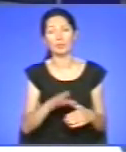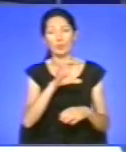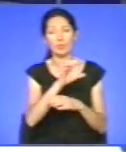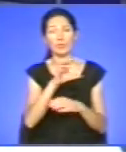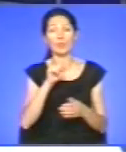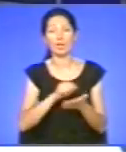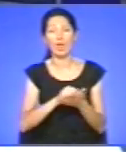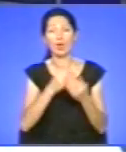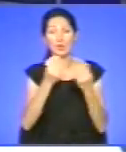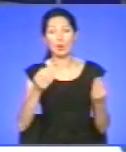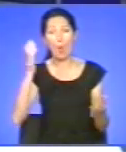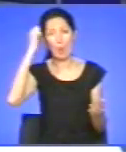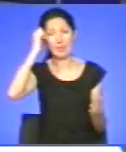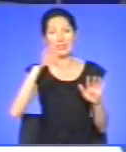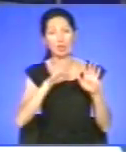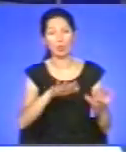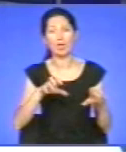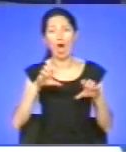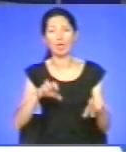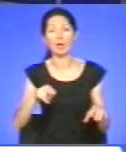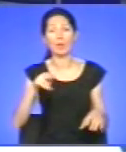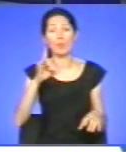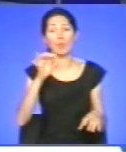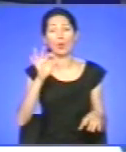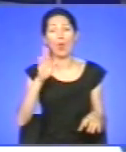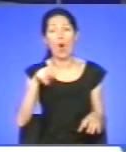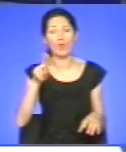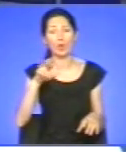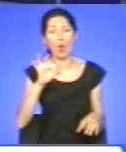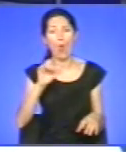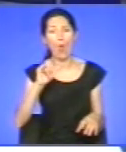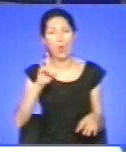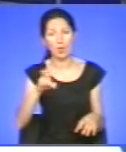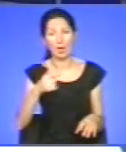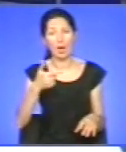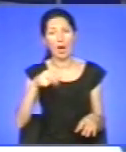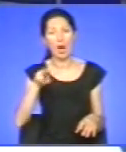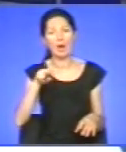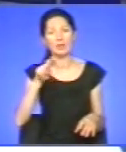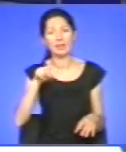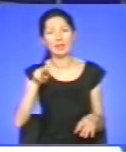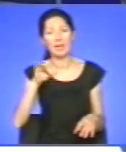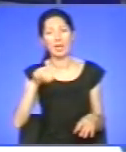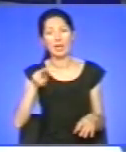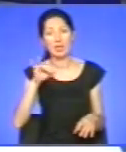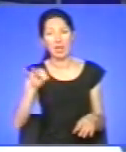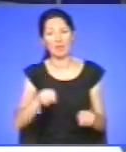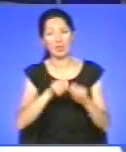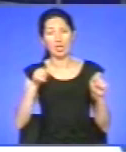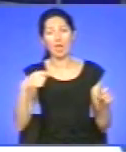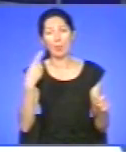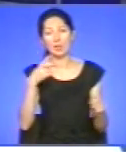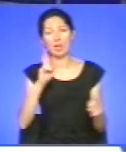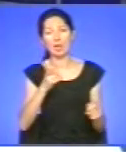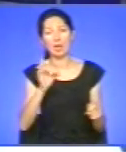Фотодокументальну виставку у пам'яті заступника голови проводу ОУН Івана Гавдиди відкрили в обласному краєзнавчому музеї. 30